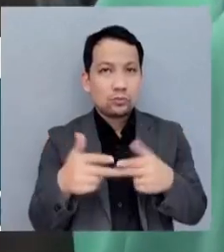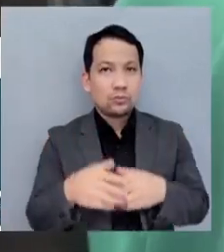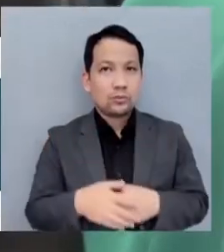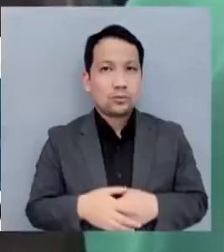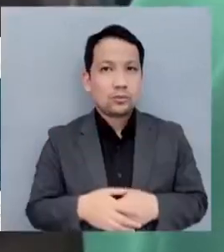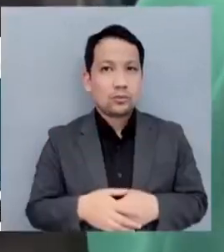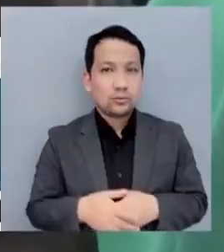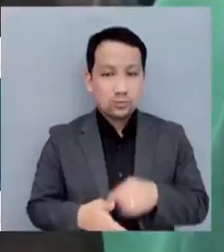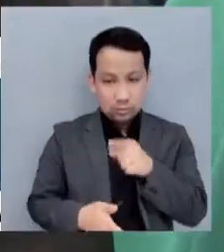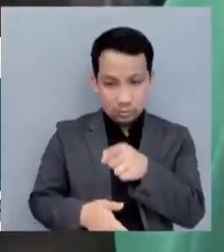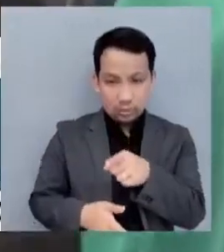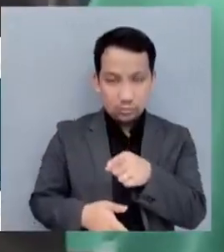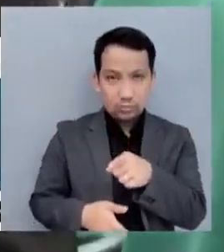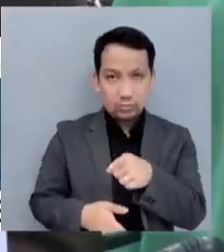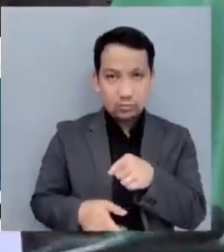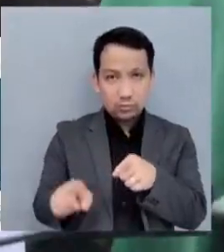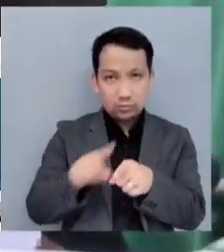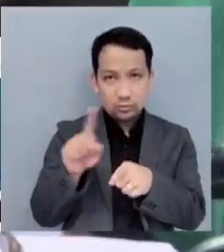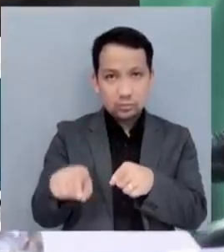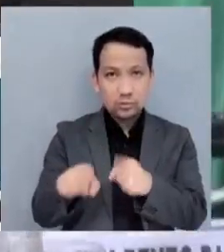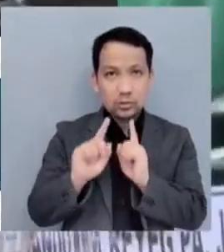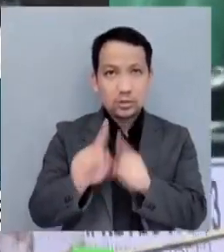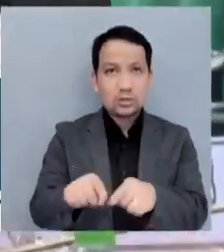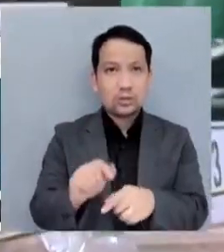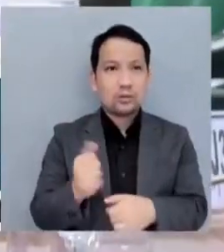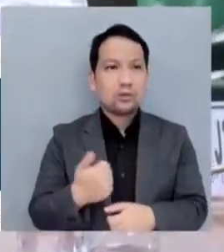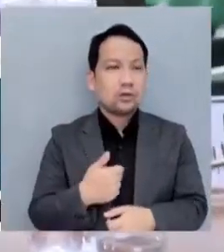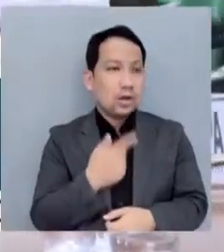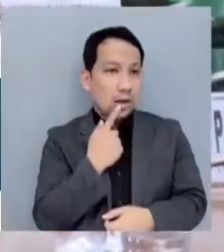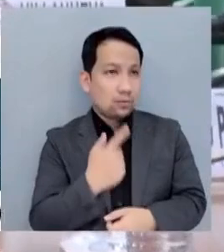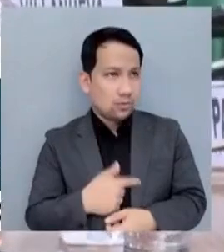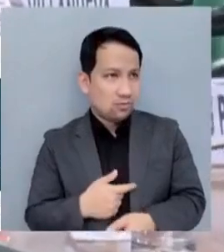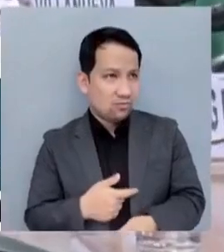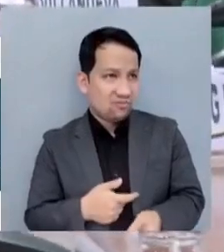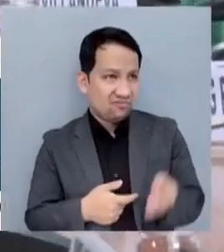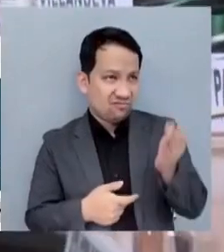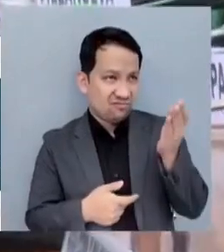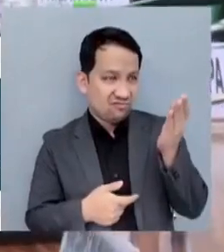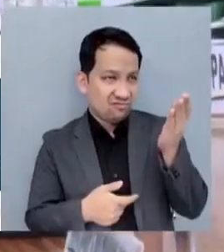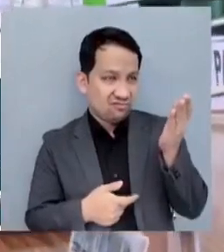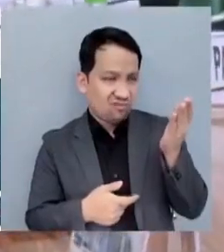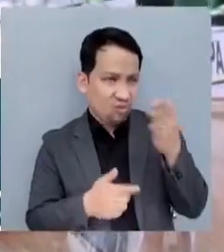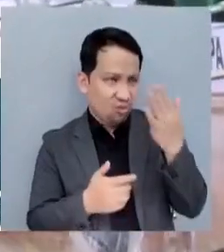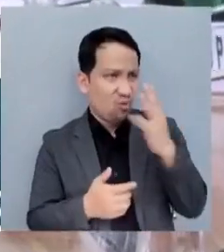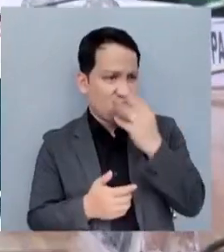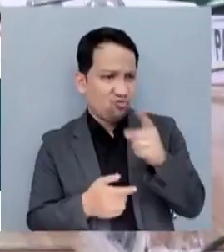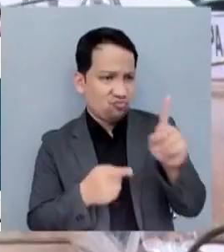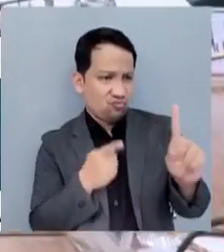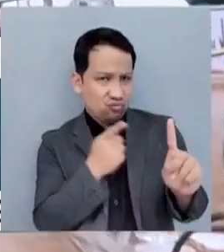nun, sagutin ko rin siya, how dare you? Who you?